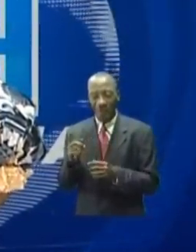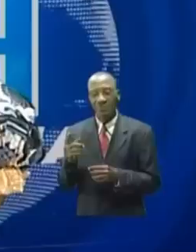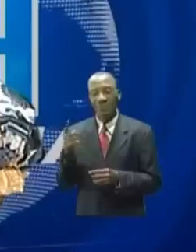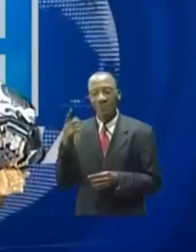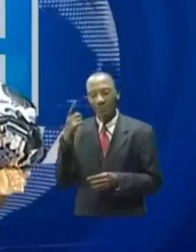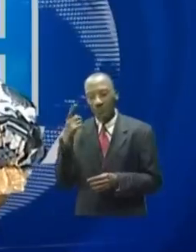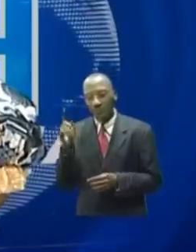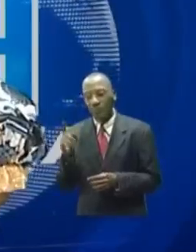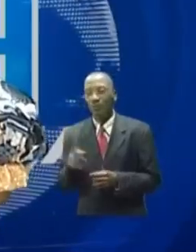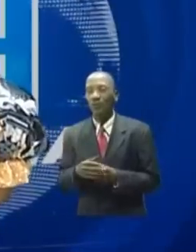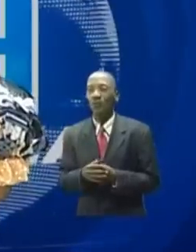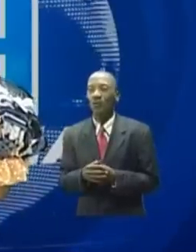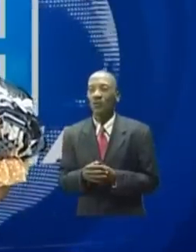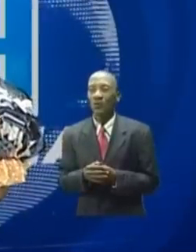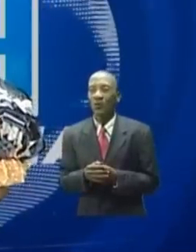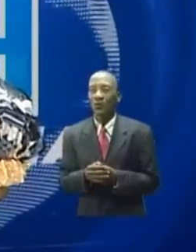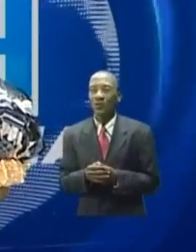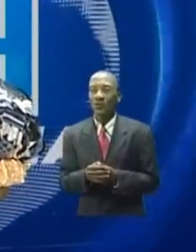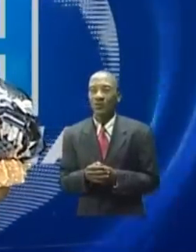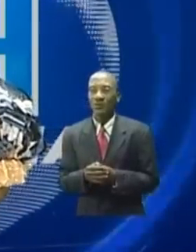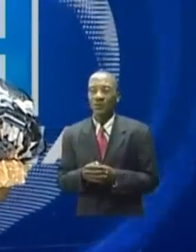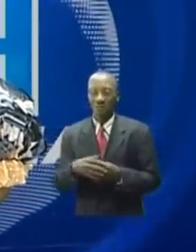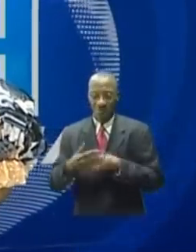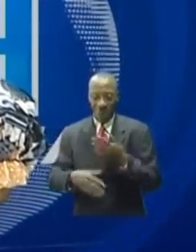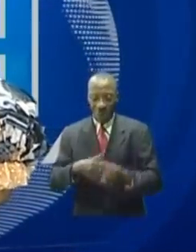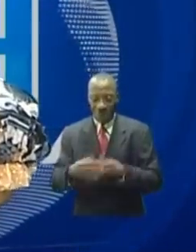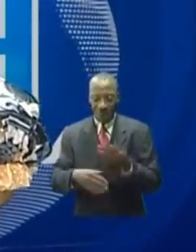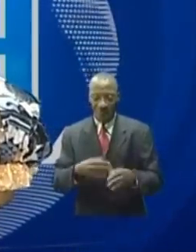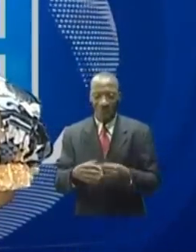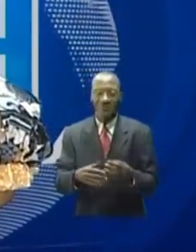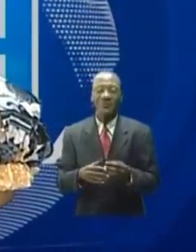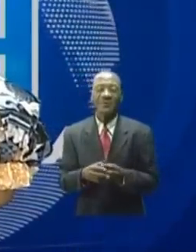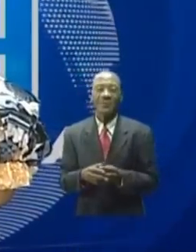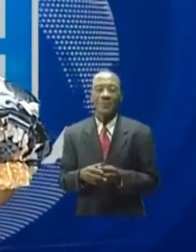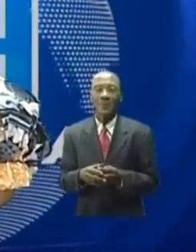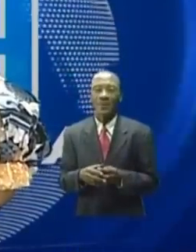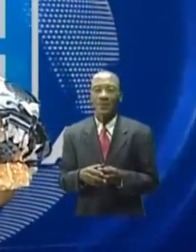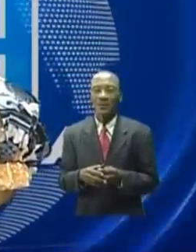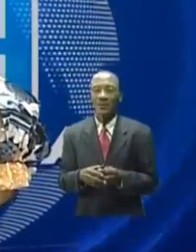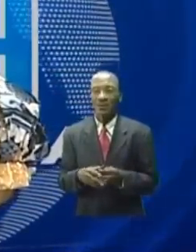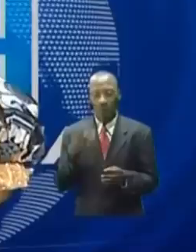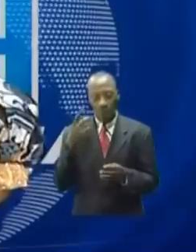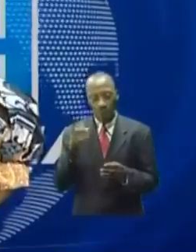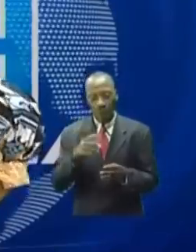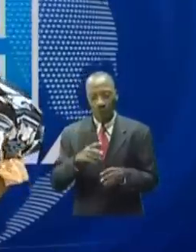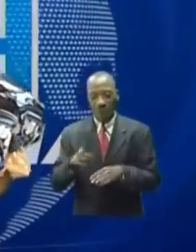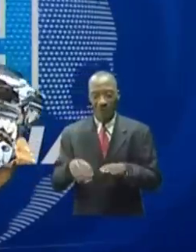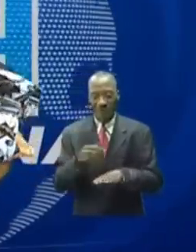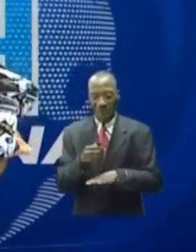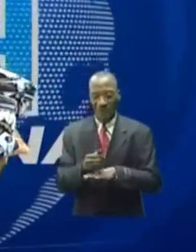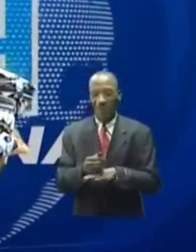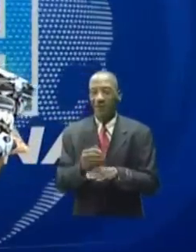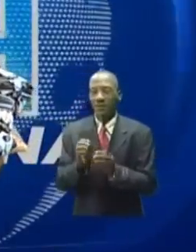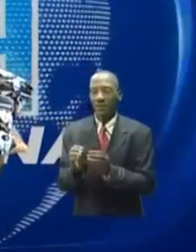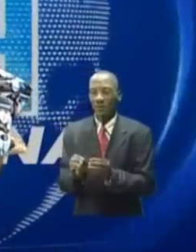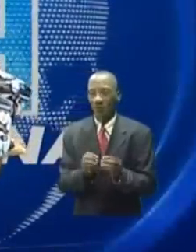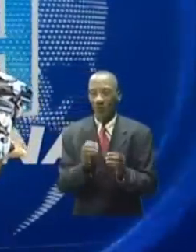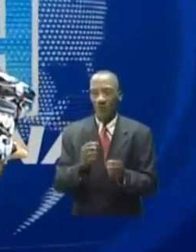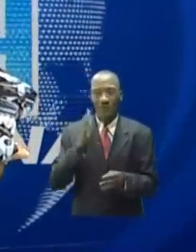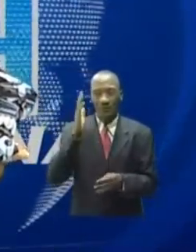République démocratique du Congo a fait partie et prenante. Un atelier vient de se clôturer à Kinshasa. Doris Mozo.